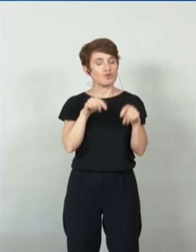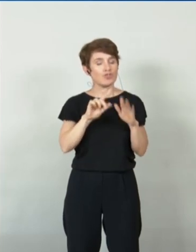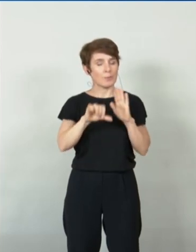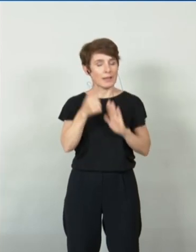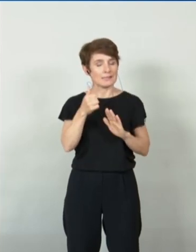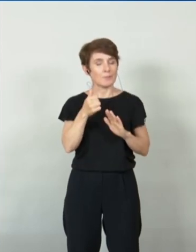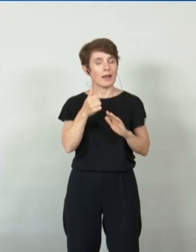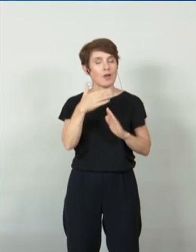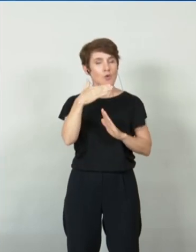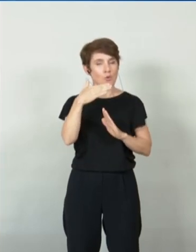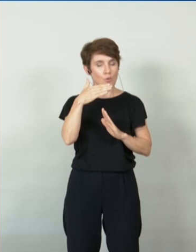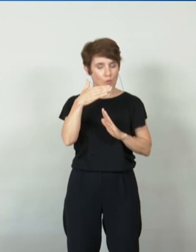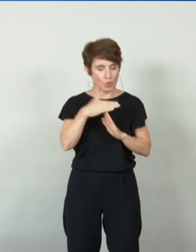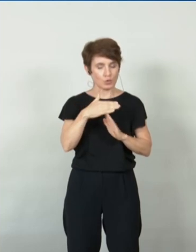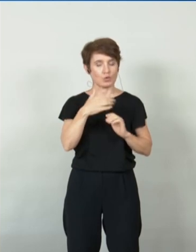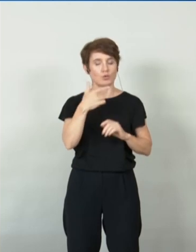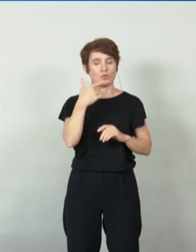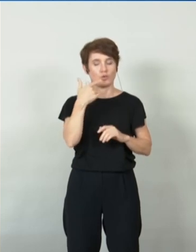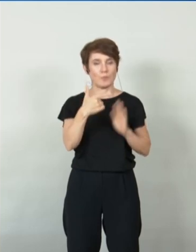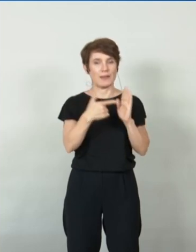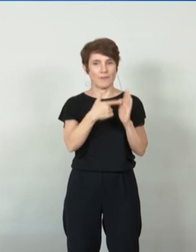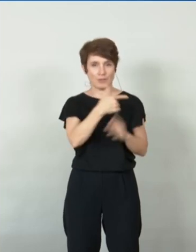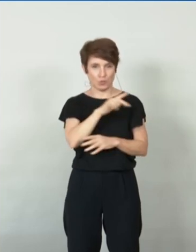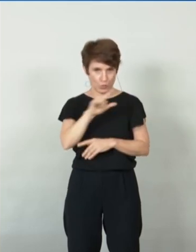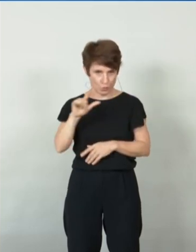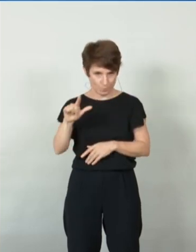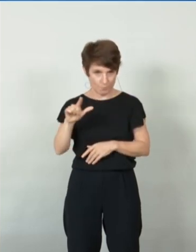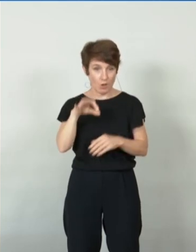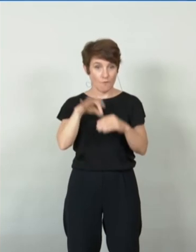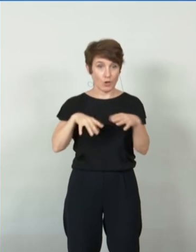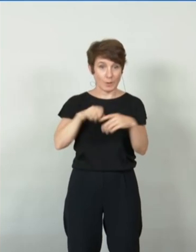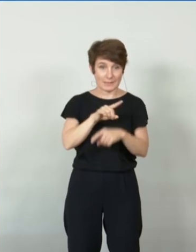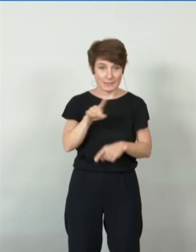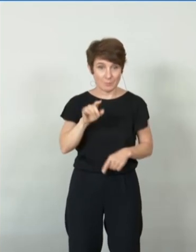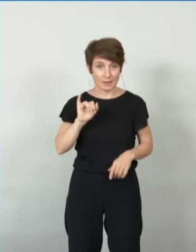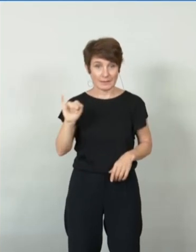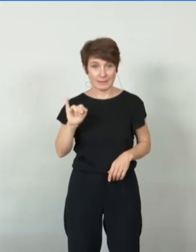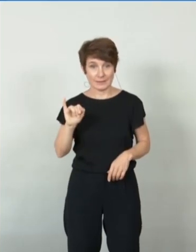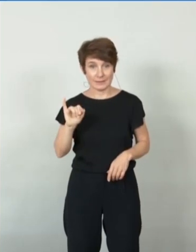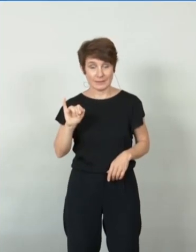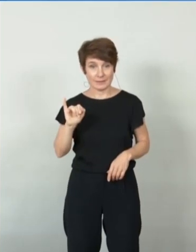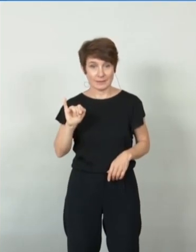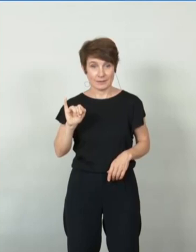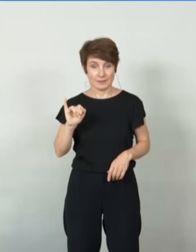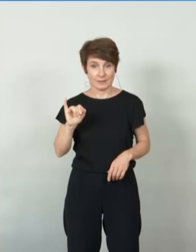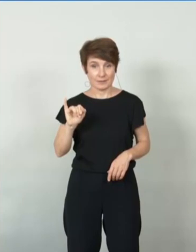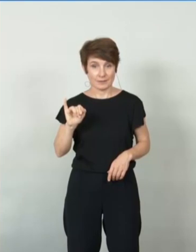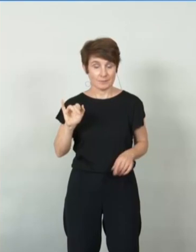2022 qui ne prend pas par au vote oui